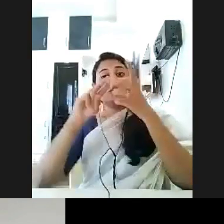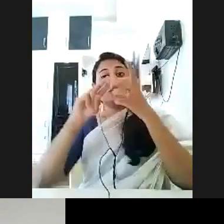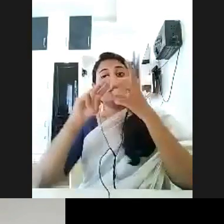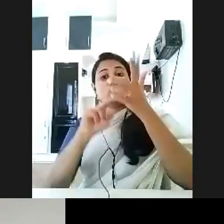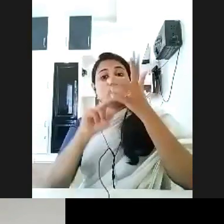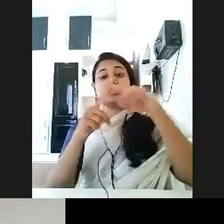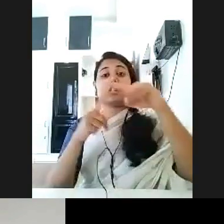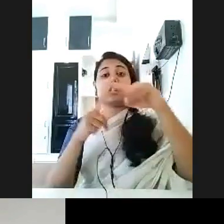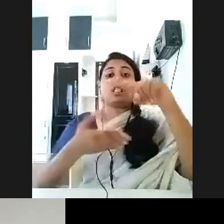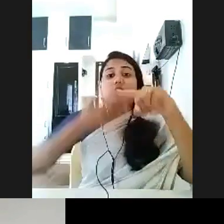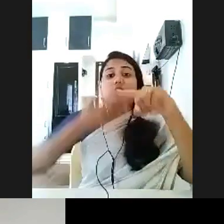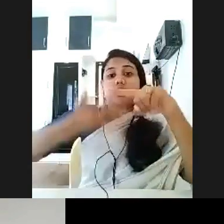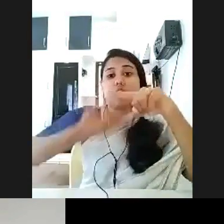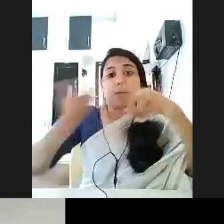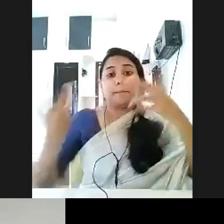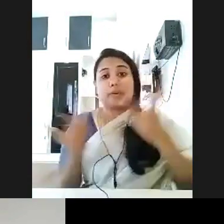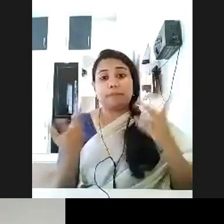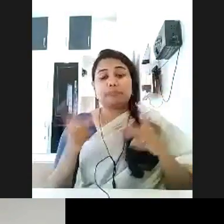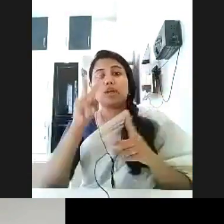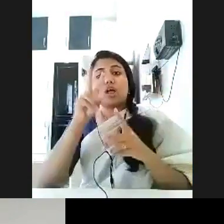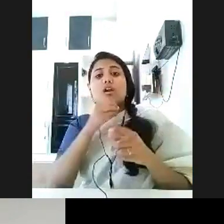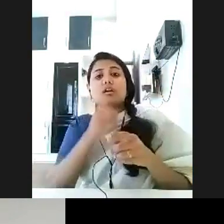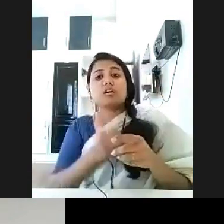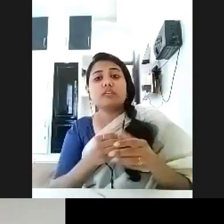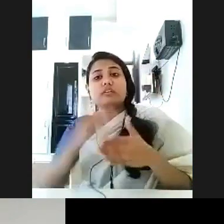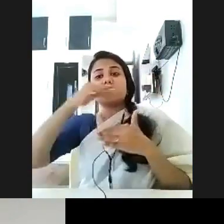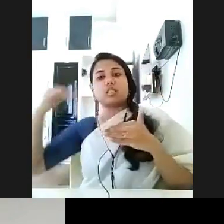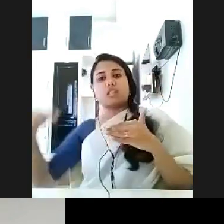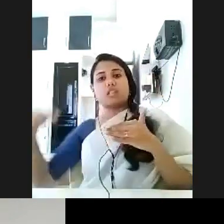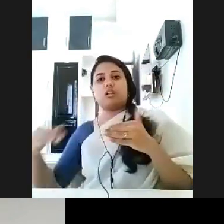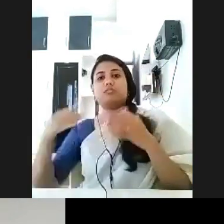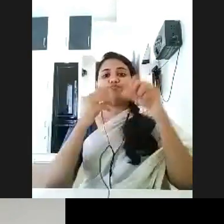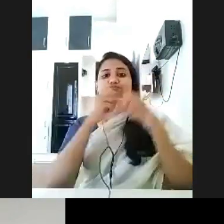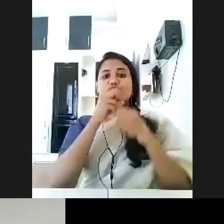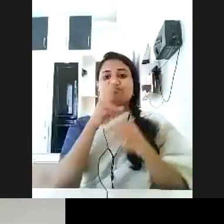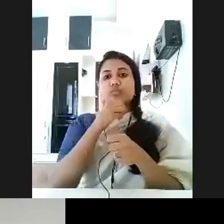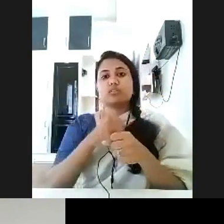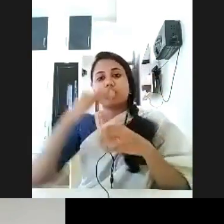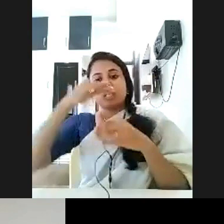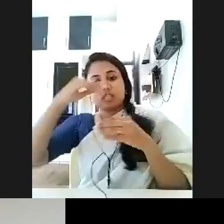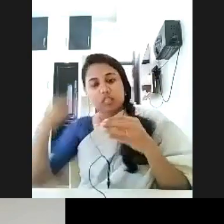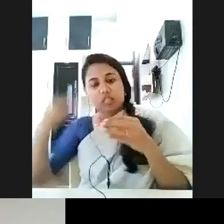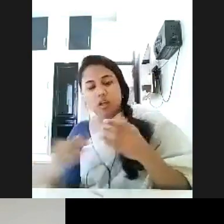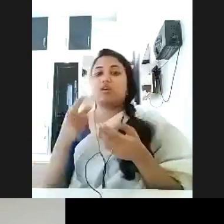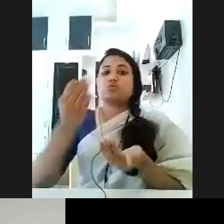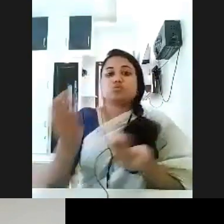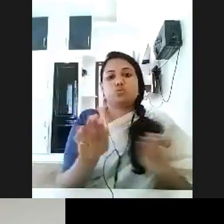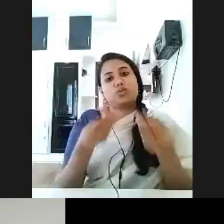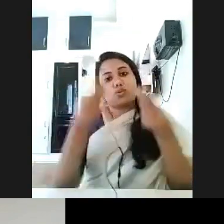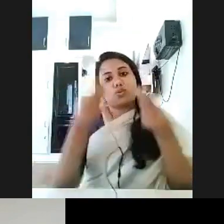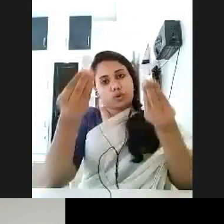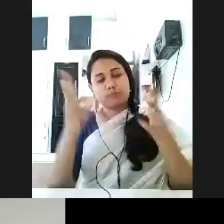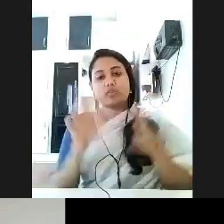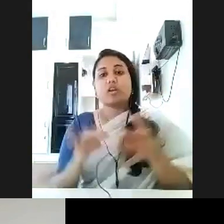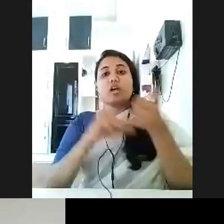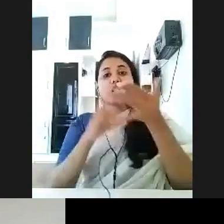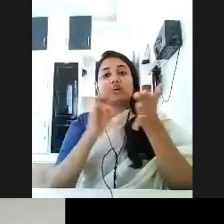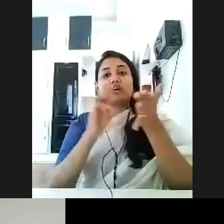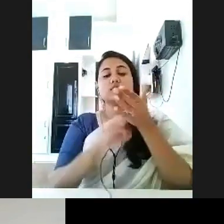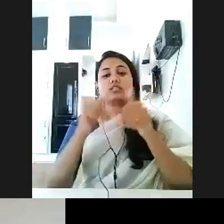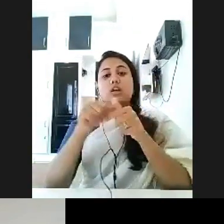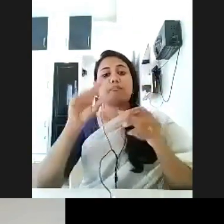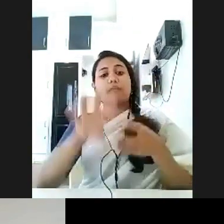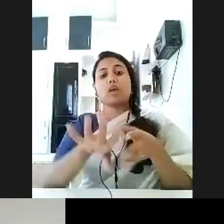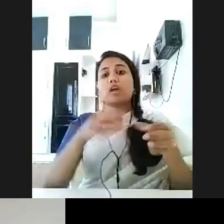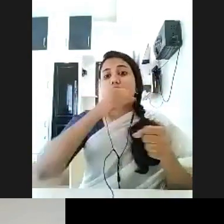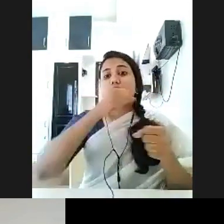തെറാപ്പി 2 വയസ്സിന് താഴെയുള്ള കുട്ടികൾക്കേ കൊടുക്കാൻ പറ്റുള്ളൂ. SMA ജനറ്റിക്കലി പ്രൂവൻ ആയിട്ടുള്ള ഒരു കുട്ടിക്ക് കൊടുക്കാൻ പറ്റുള്ളൂ. ആൻഡ്